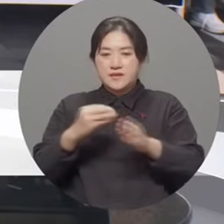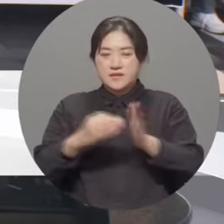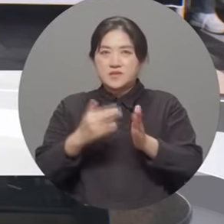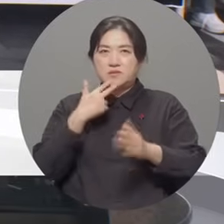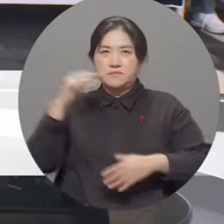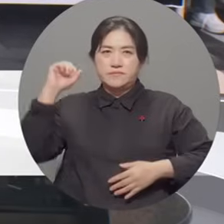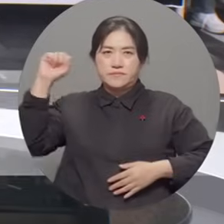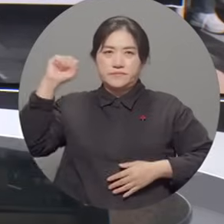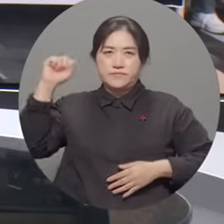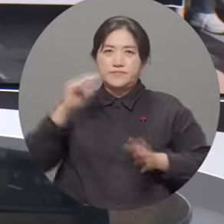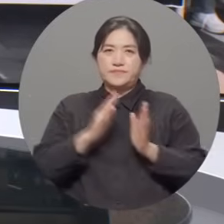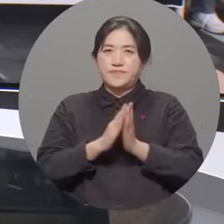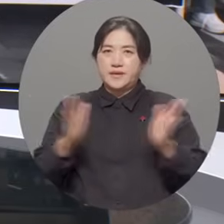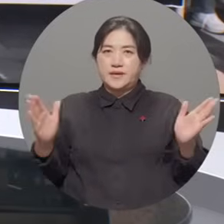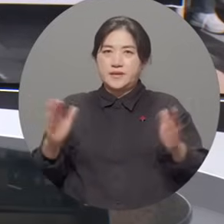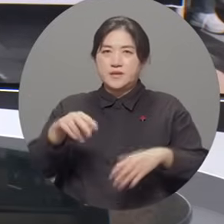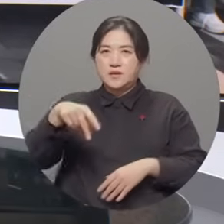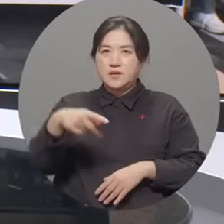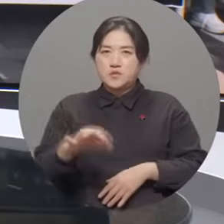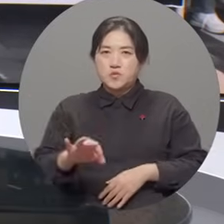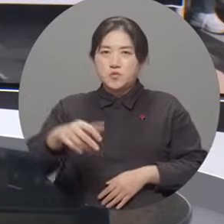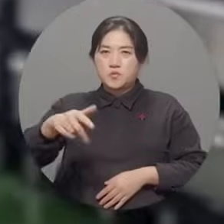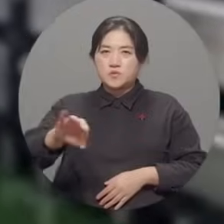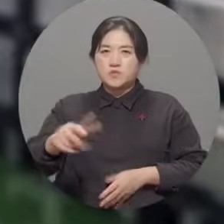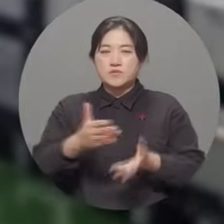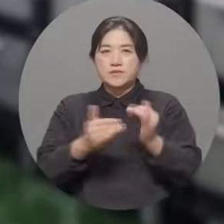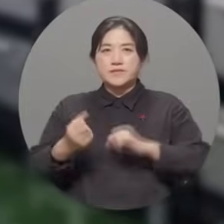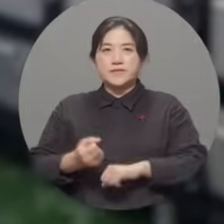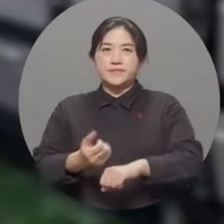들어갔습니다. 송정훈 기자가 취재했습니다.